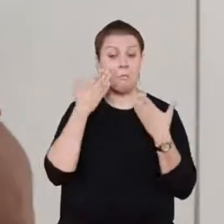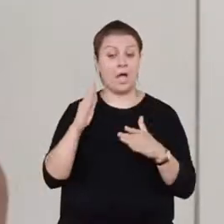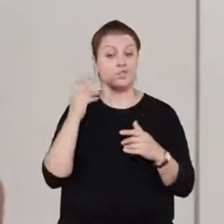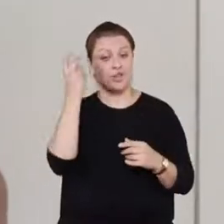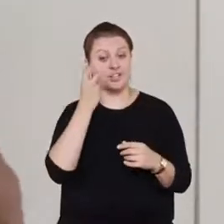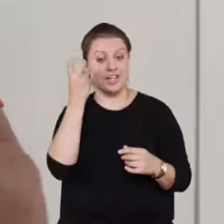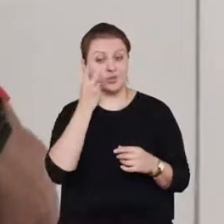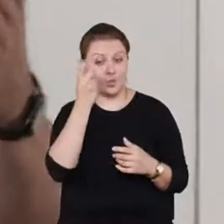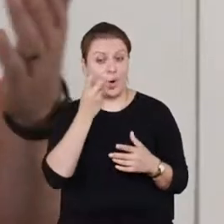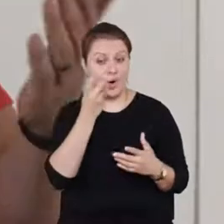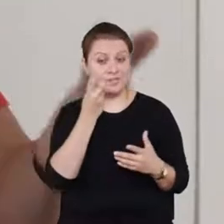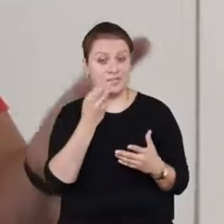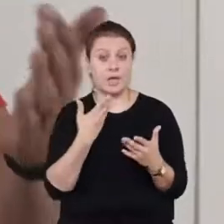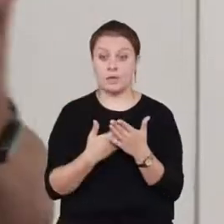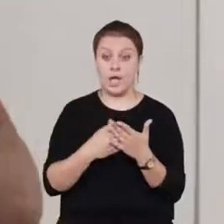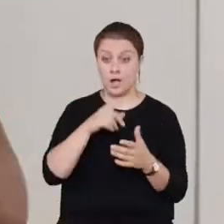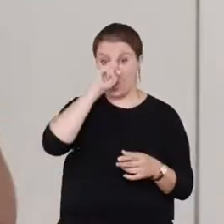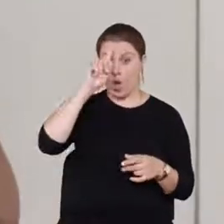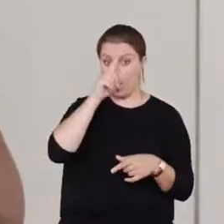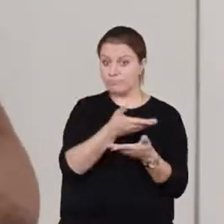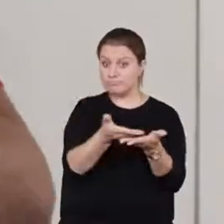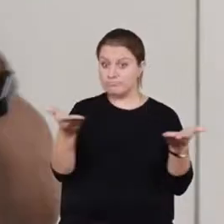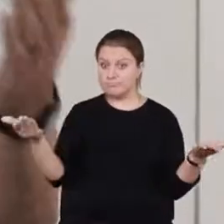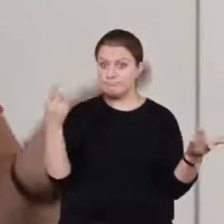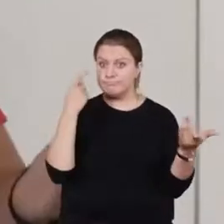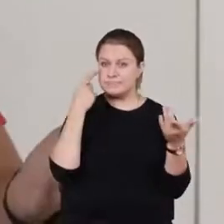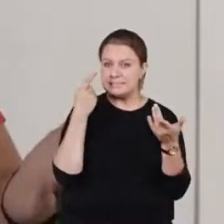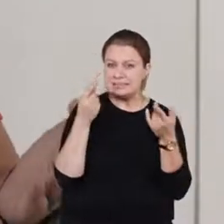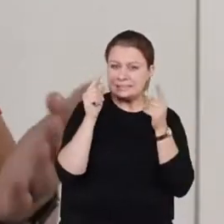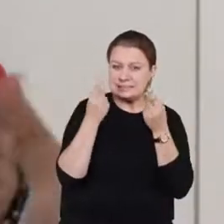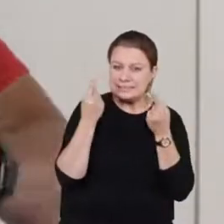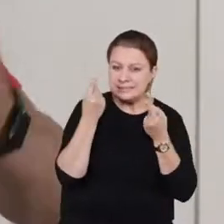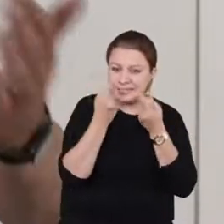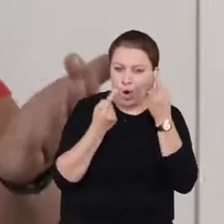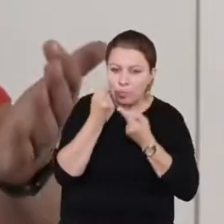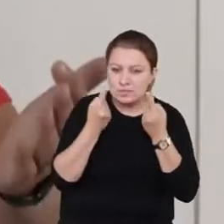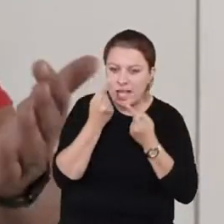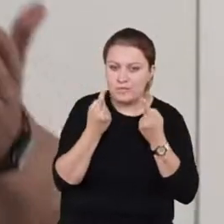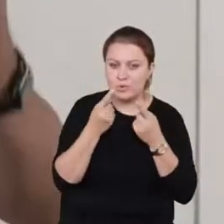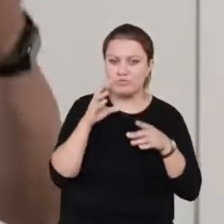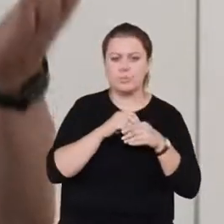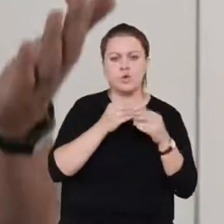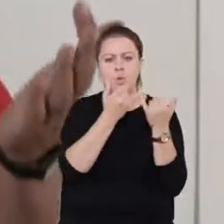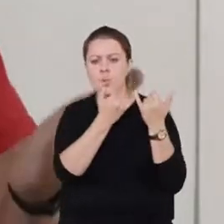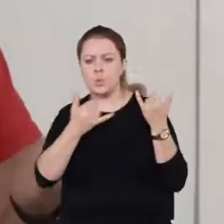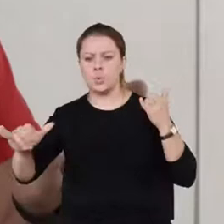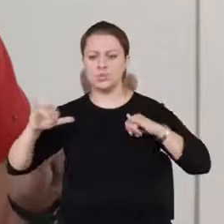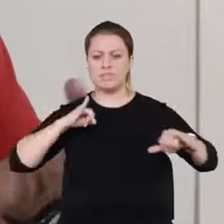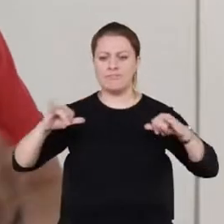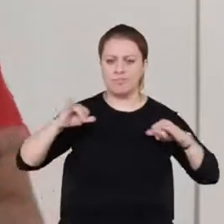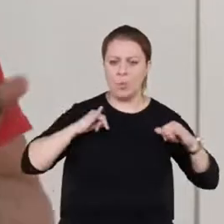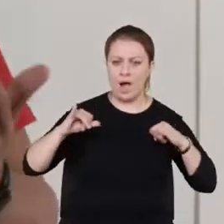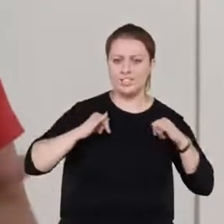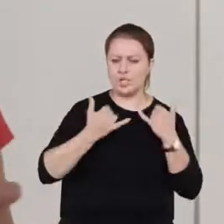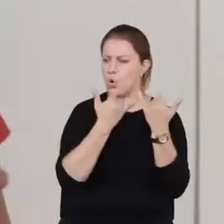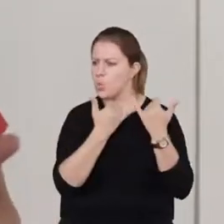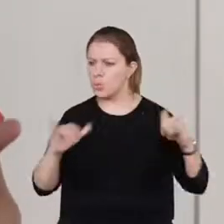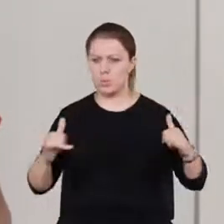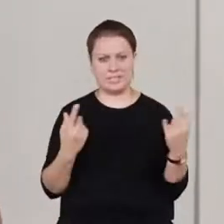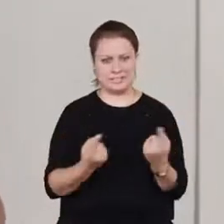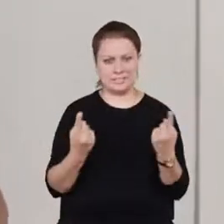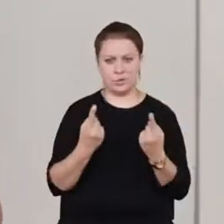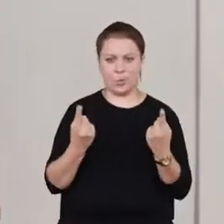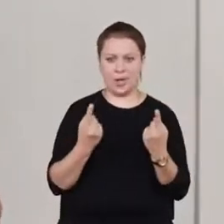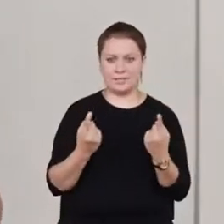zwróćcie Państwo uwagę, znaczy są to bardzo różne ustroje, bardzo różne władze, zaczynając od władzy zaborczej, która w ogóle nie była władzą polską. No.